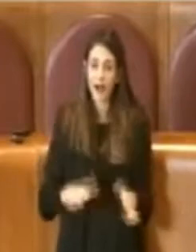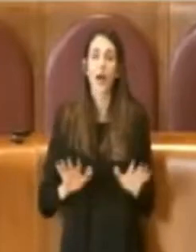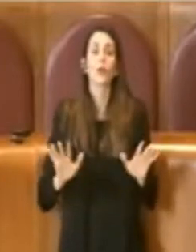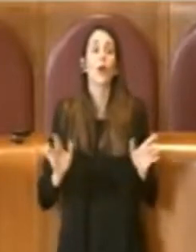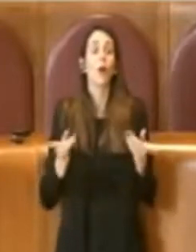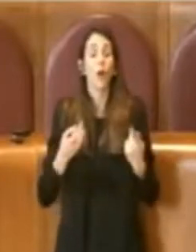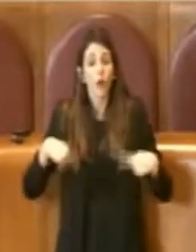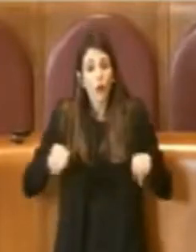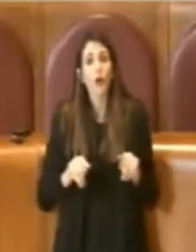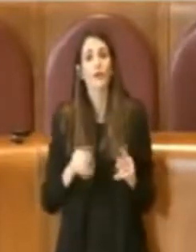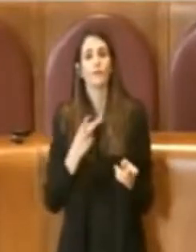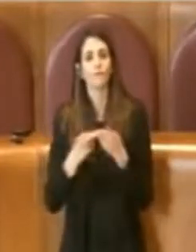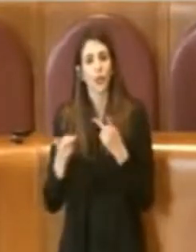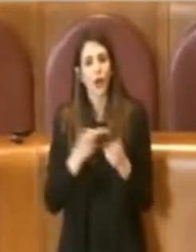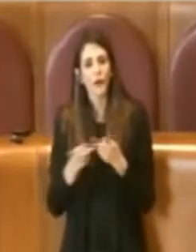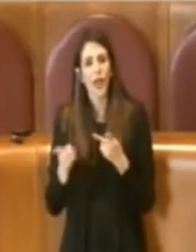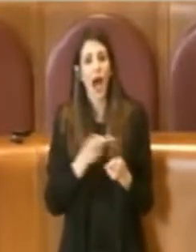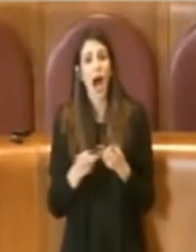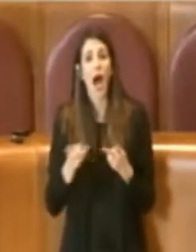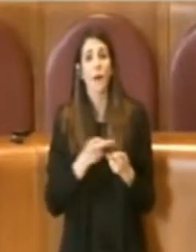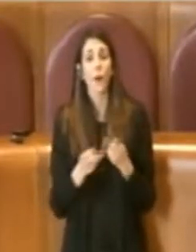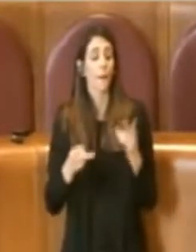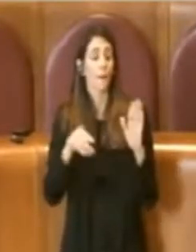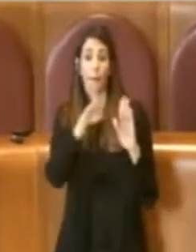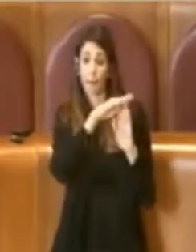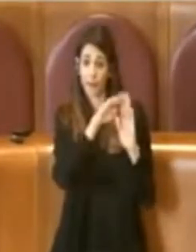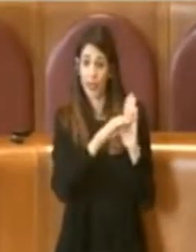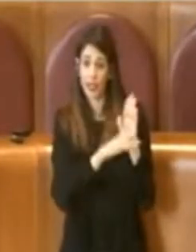stiamo facendo quindi quello che è scritto